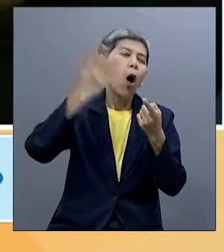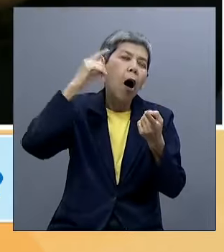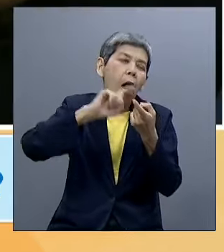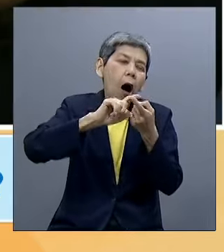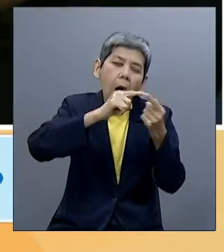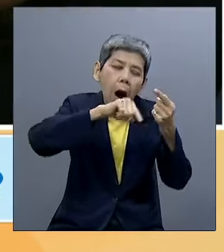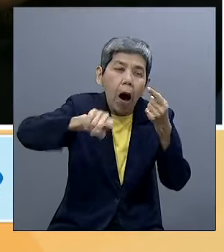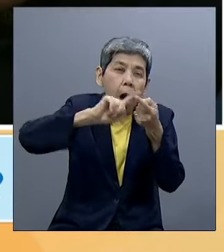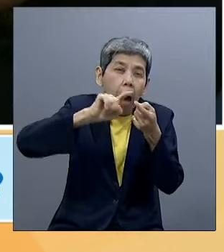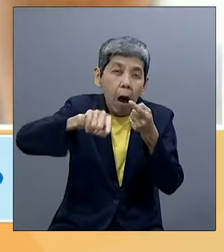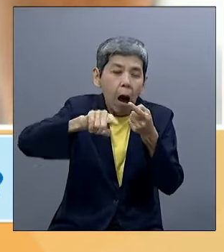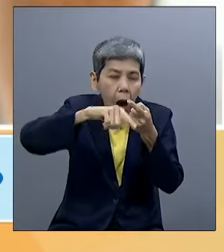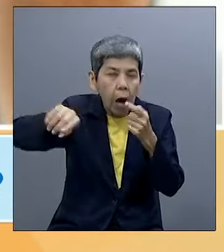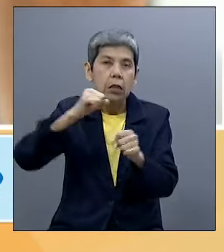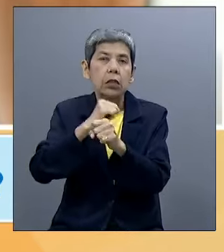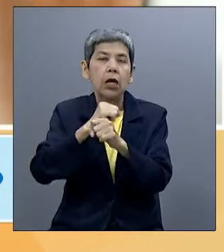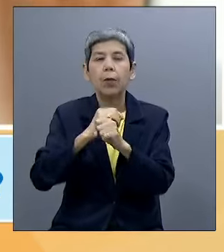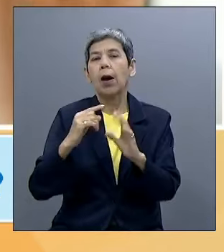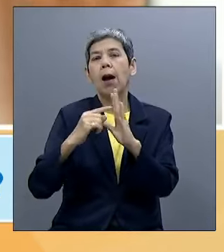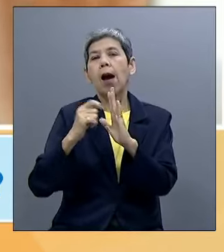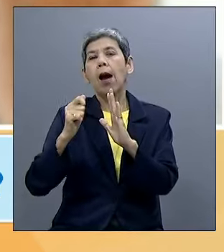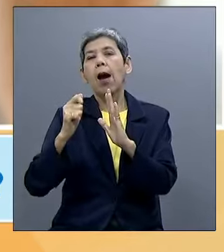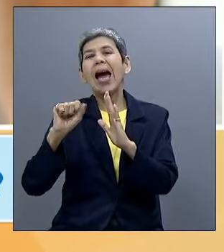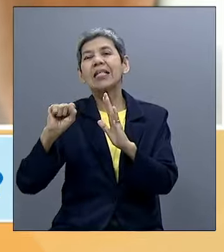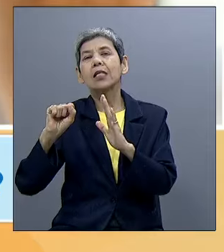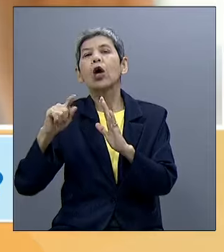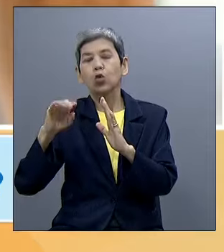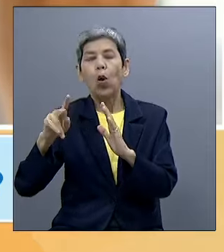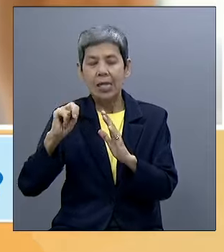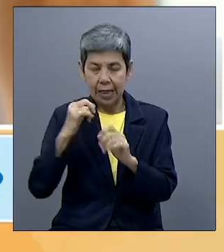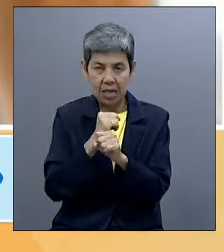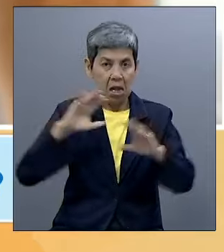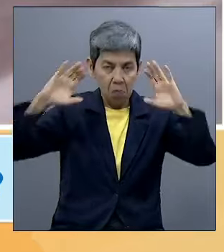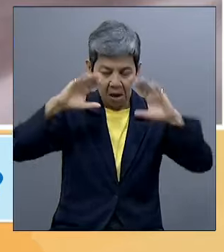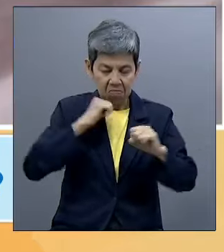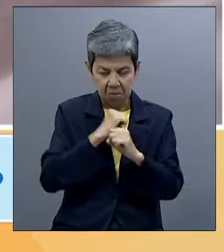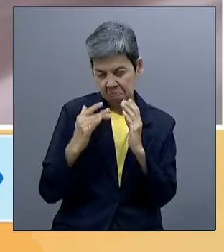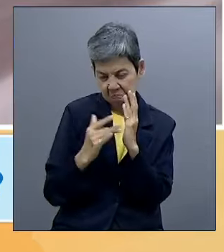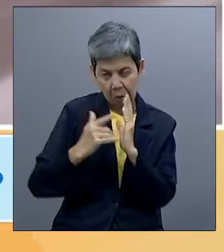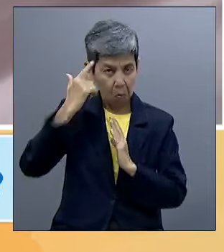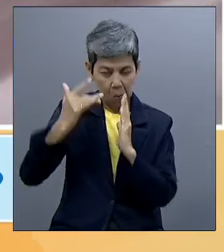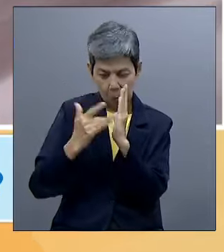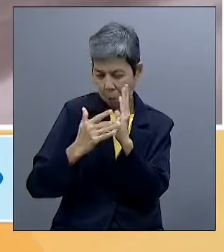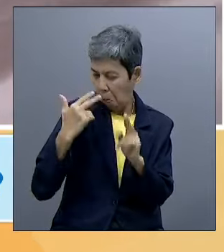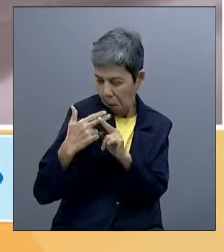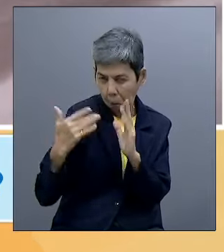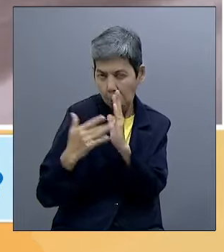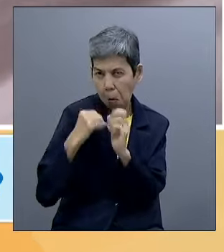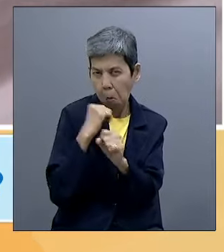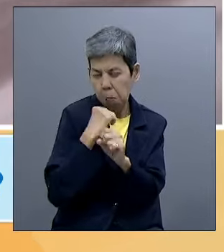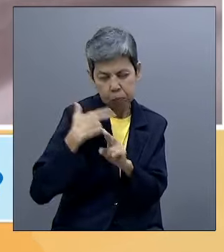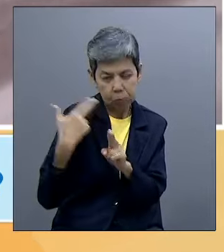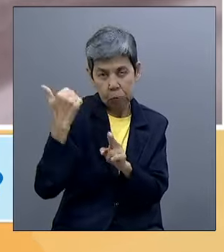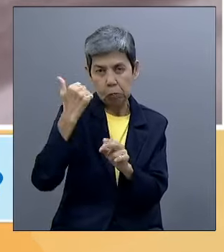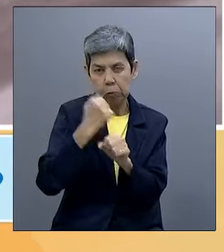ก็ออกมาเป็นประเทศเอสโตเนียซึ่งมีความก้าวหน้าในเรื่องของรัฐบาลอิเล็กทรอนิกส์นะฮะชั้นนำนะฮะเรียกว่าเป็นติดอันดับหนึ่งหล